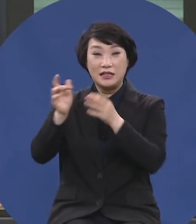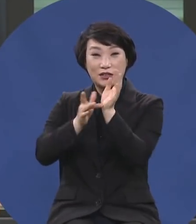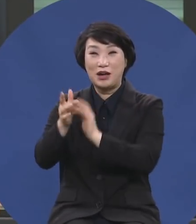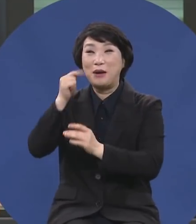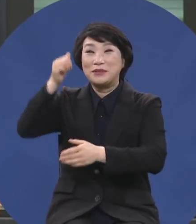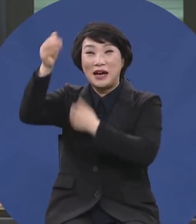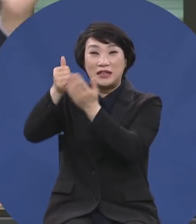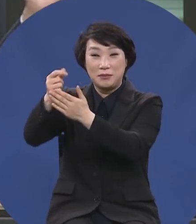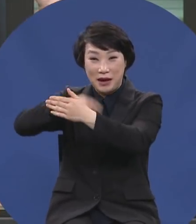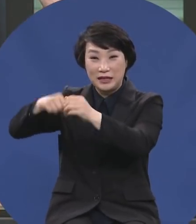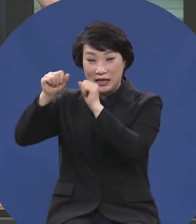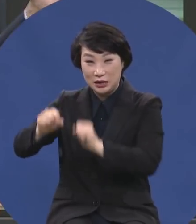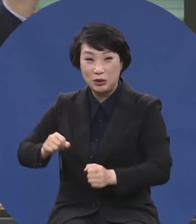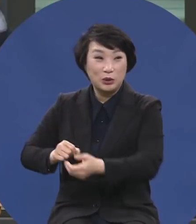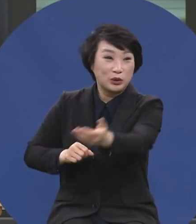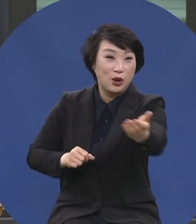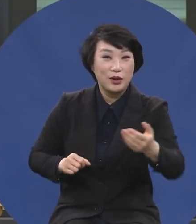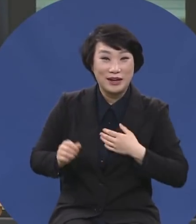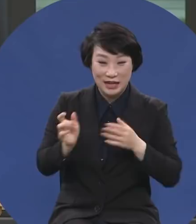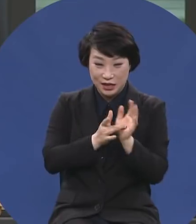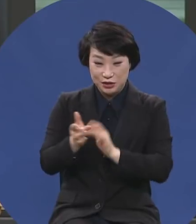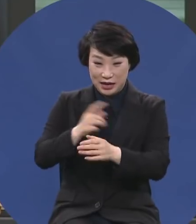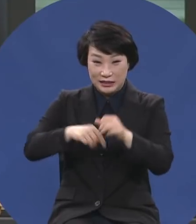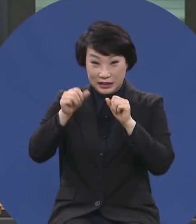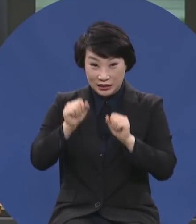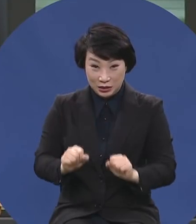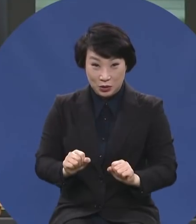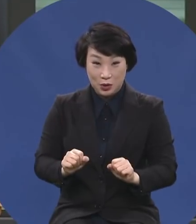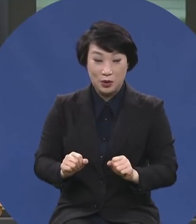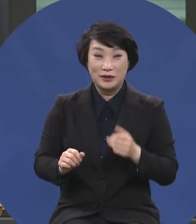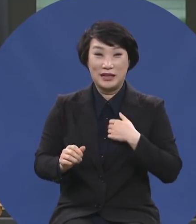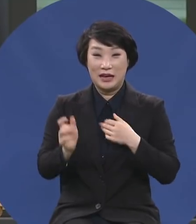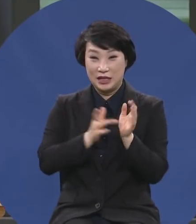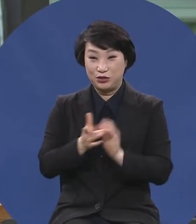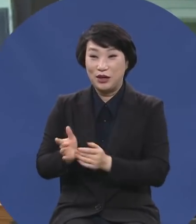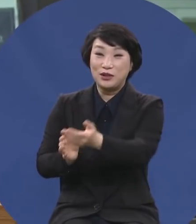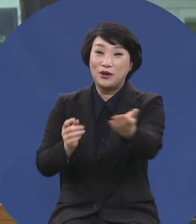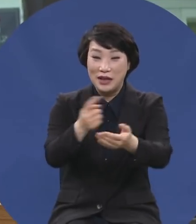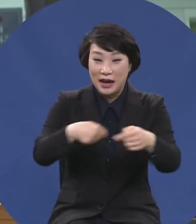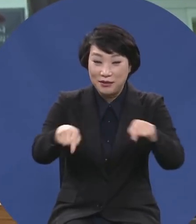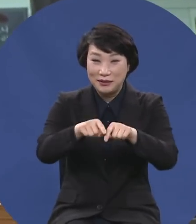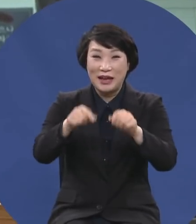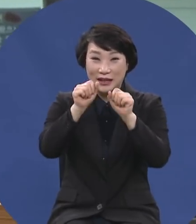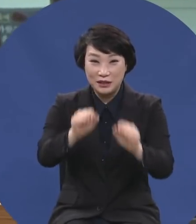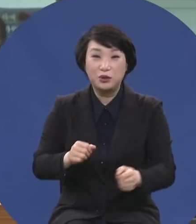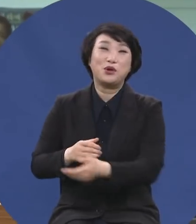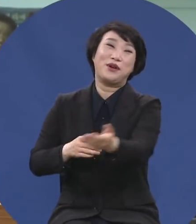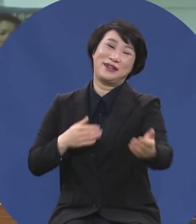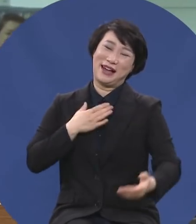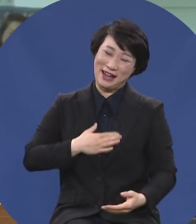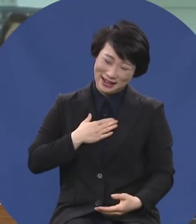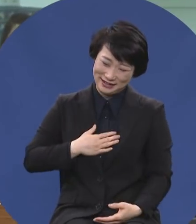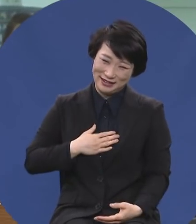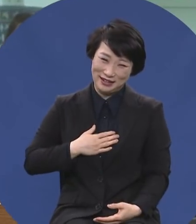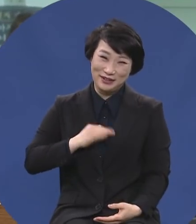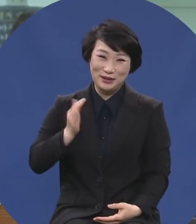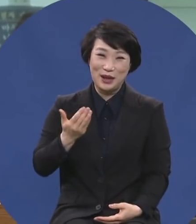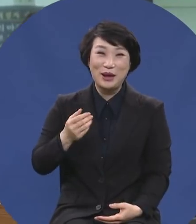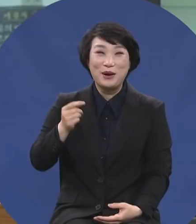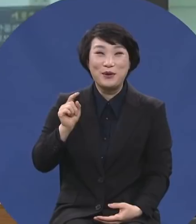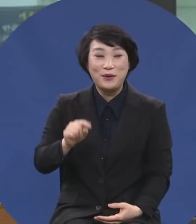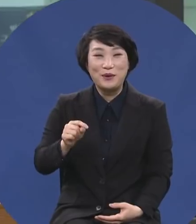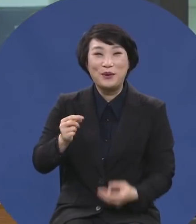안에 너희가 내 안에 내가 너희 안에 있는 것을 너희가